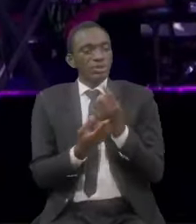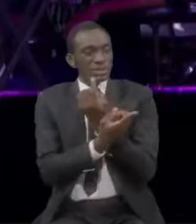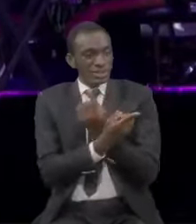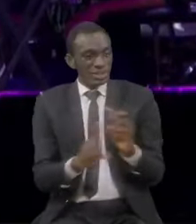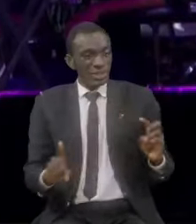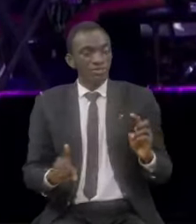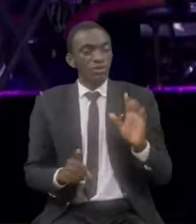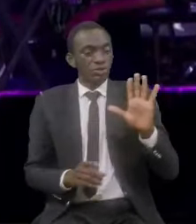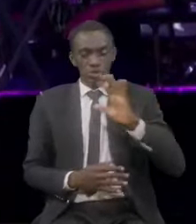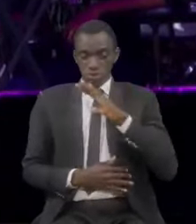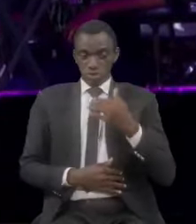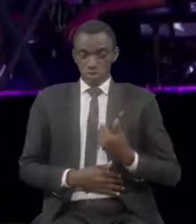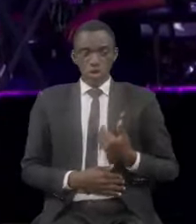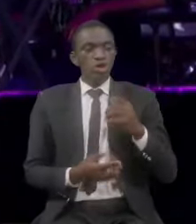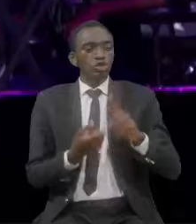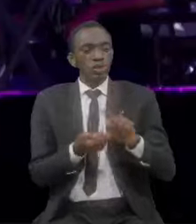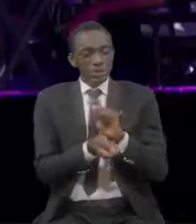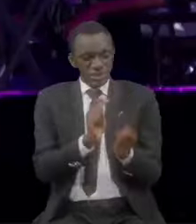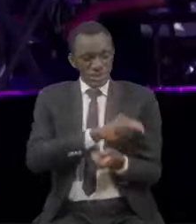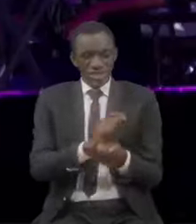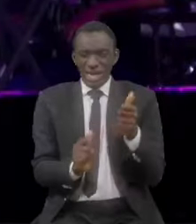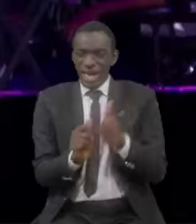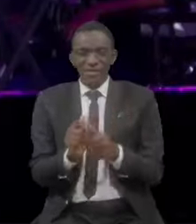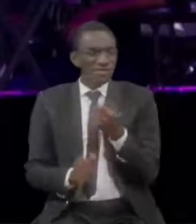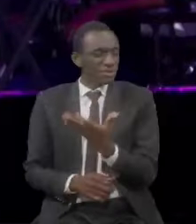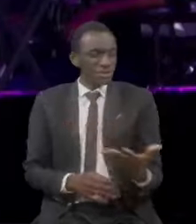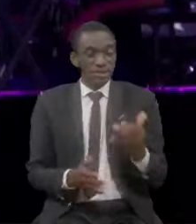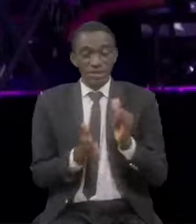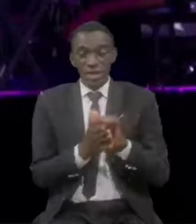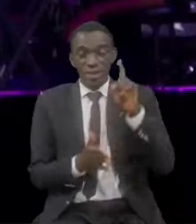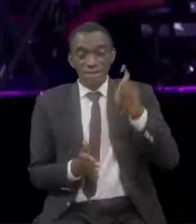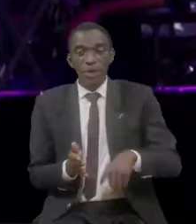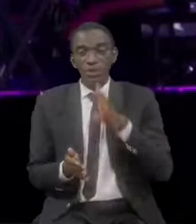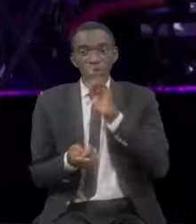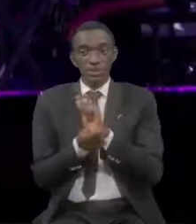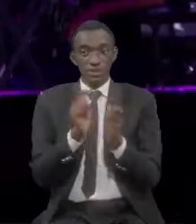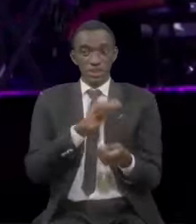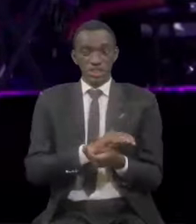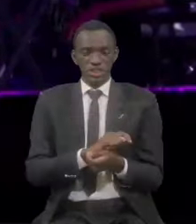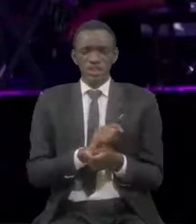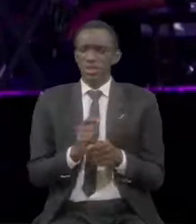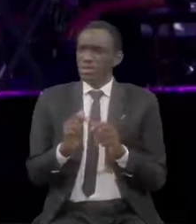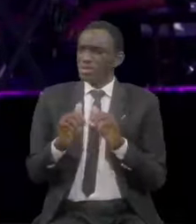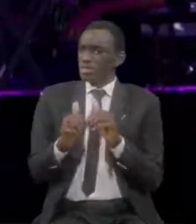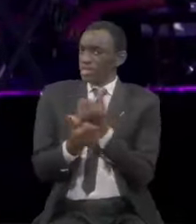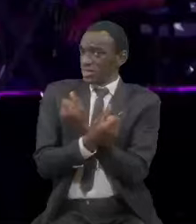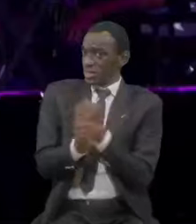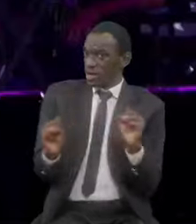votre âme. Changez tout ce qui doit être changé dans votre vie pour être sauvé,